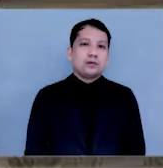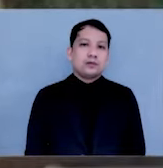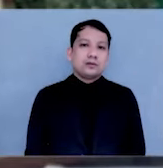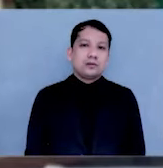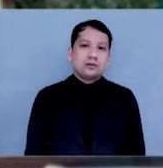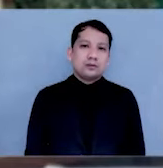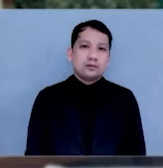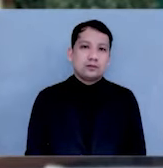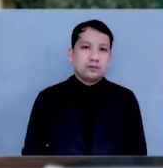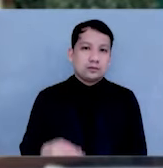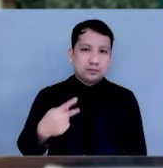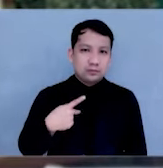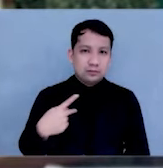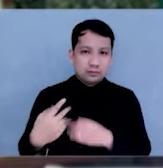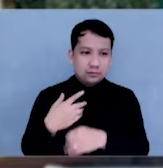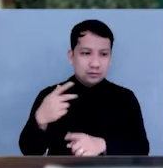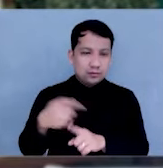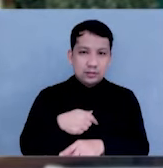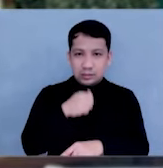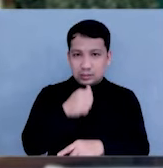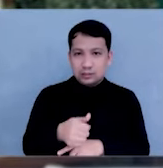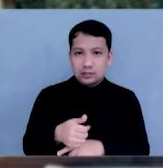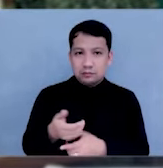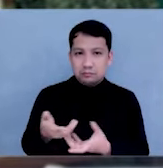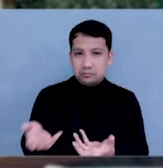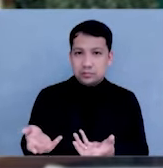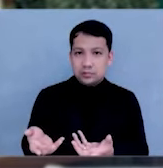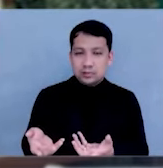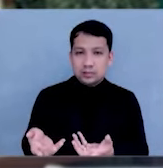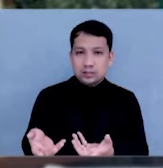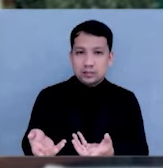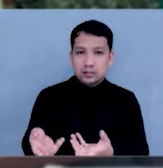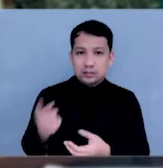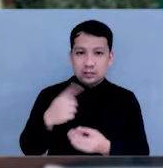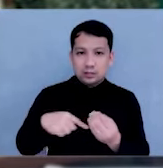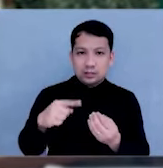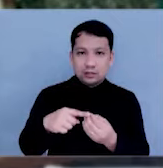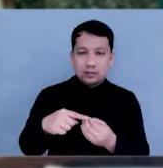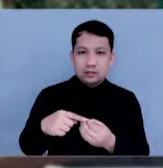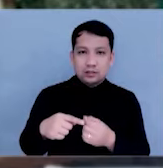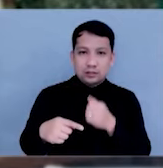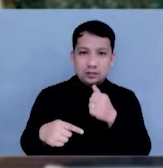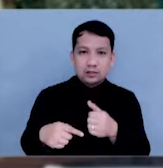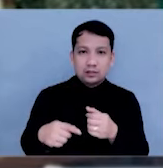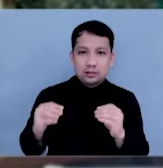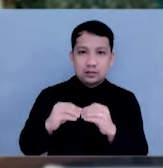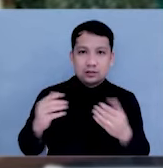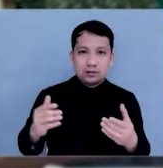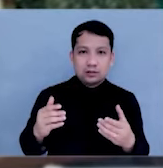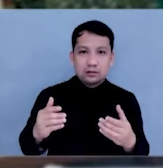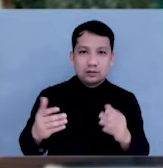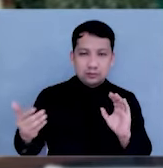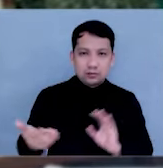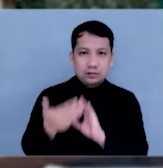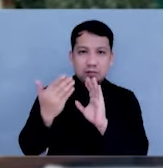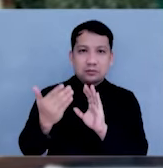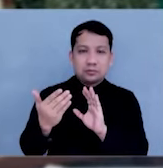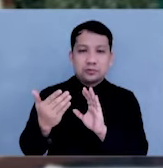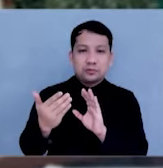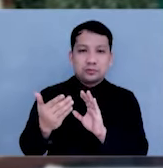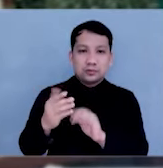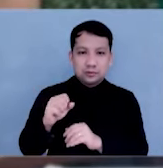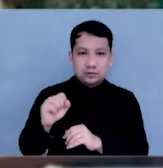affected, but it will not make me to feel down. The more I will be facing the world